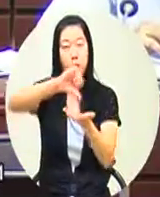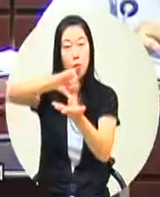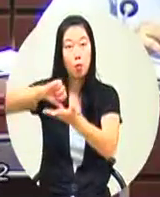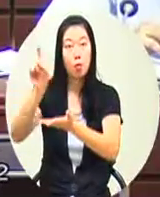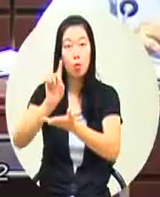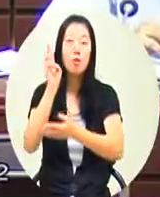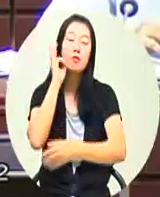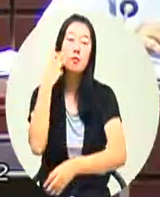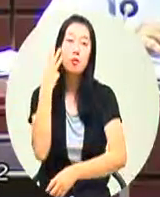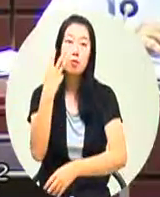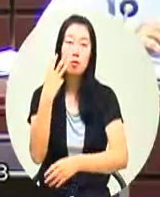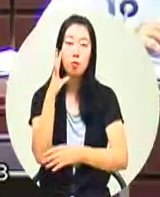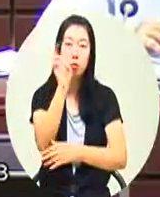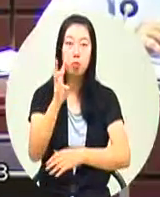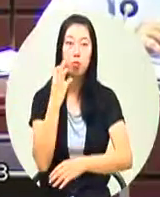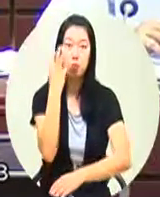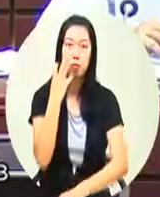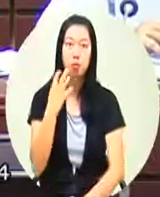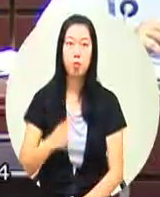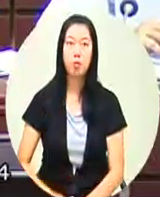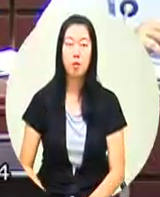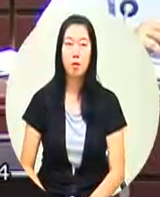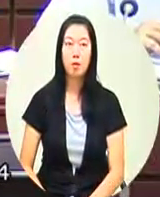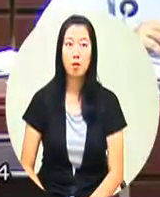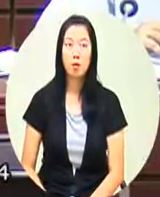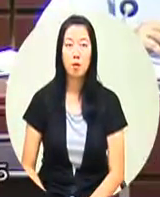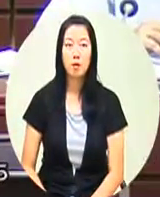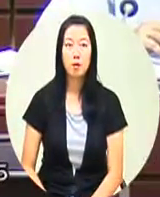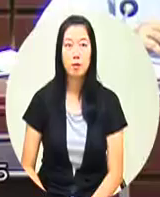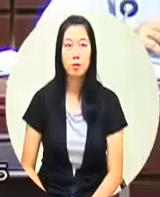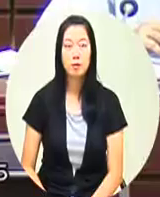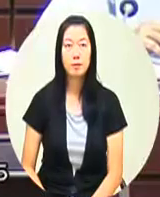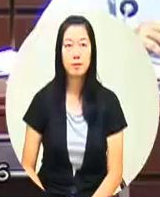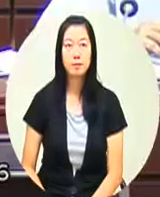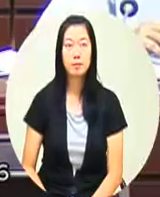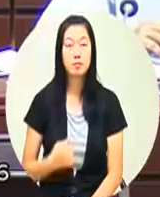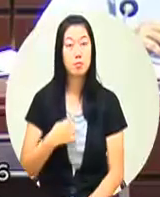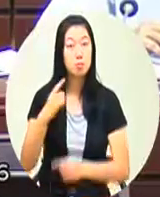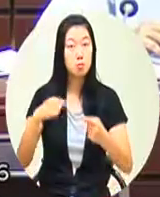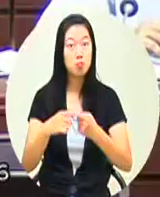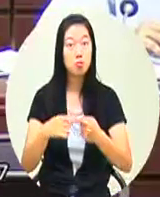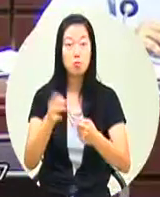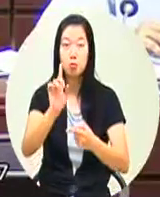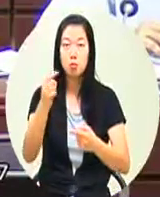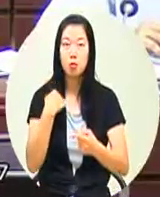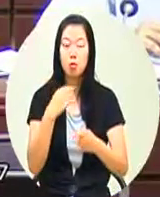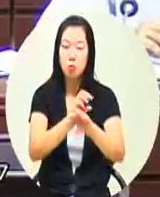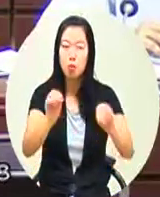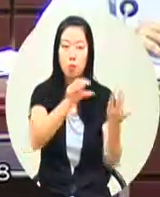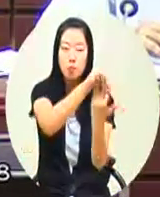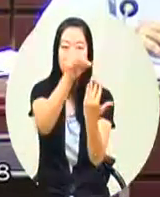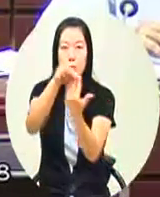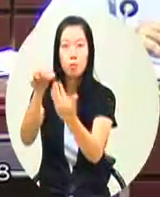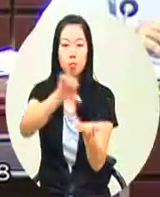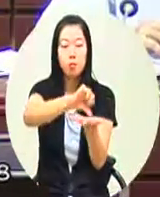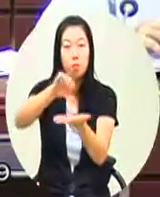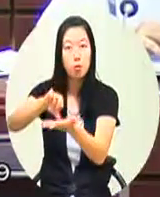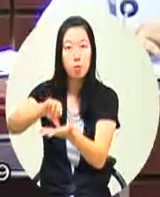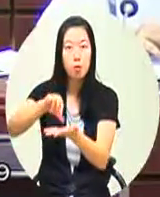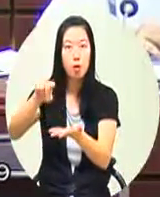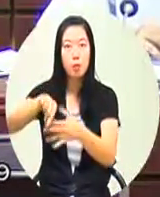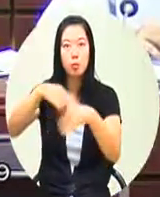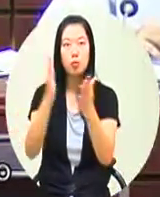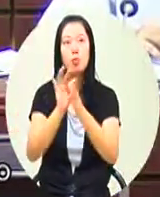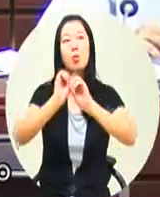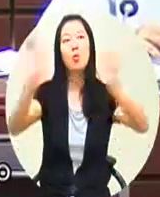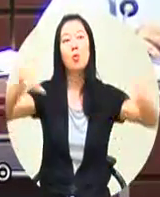说实在的，对种电比较没有比较好处的。所以说我们应该是择地而种，而不是全面性说要种电。